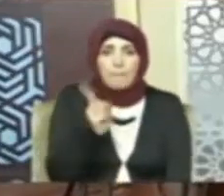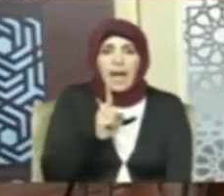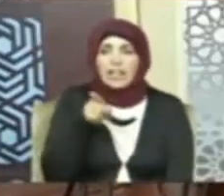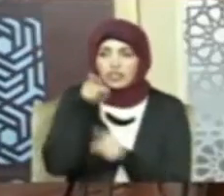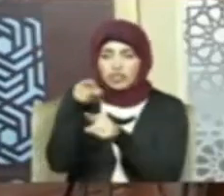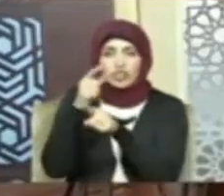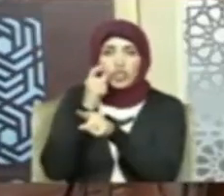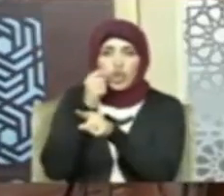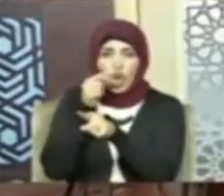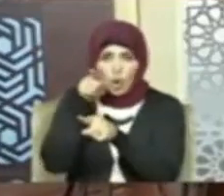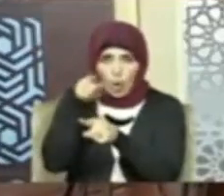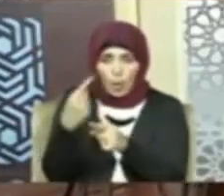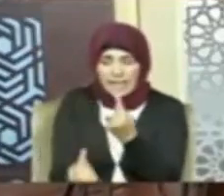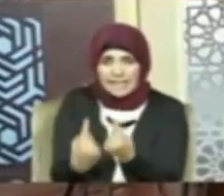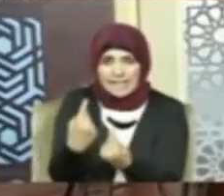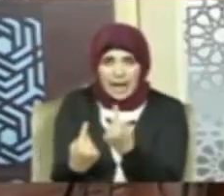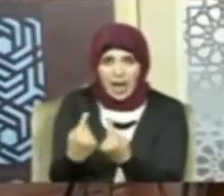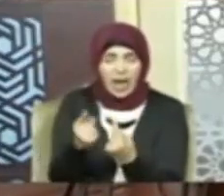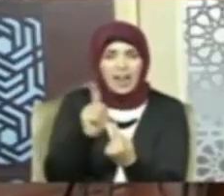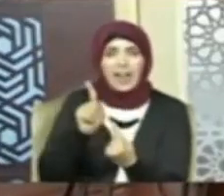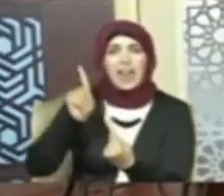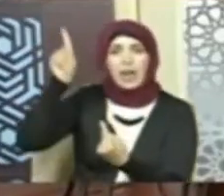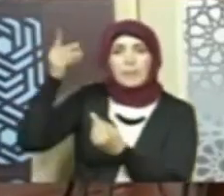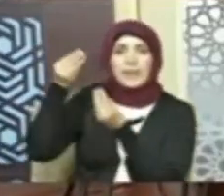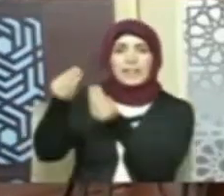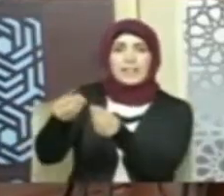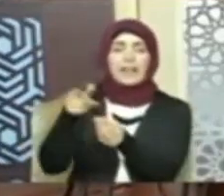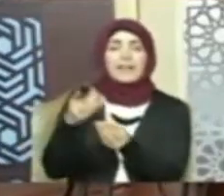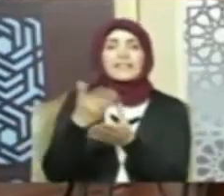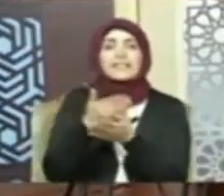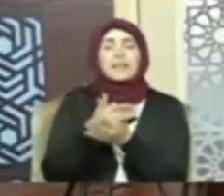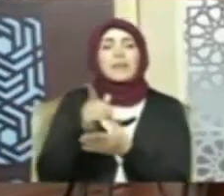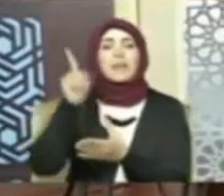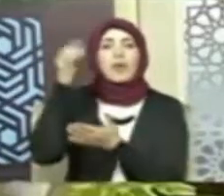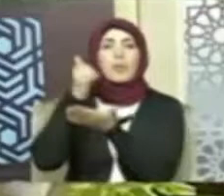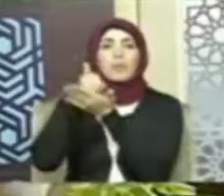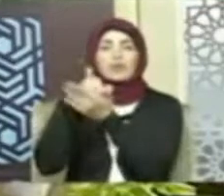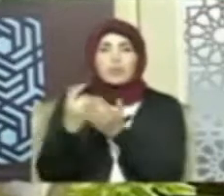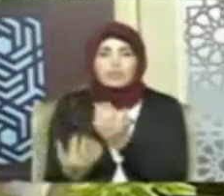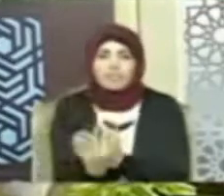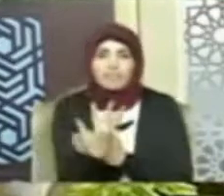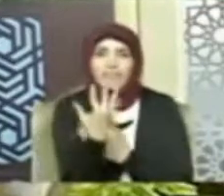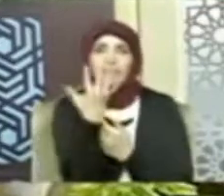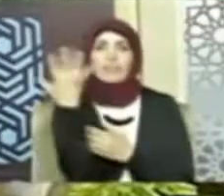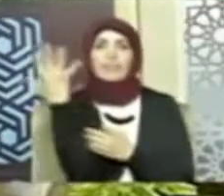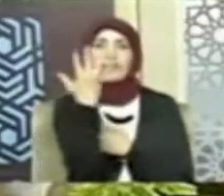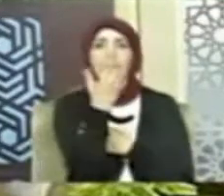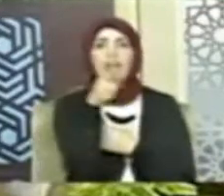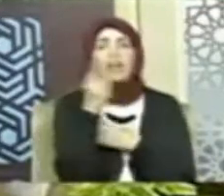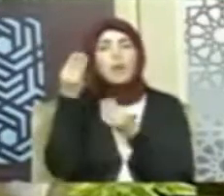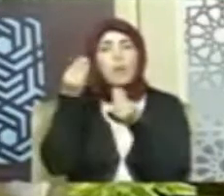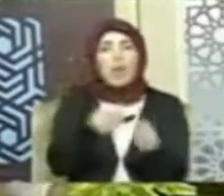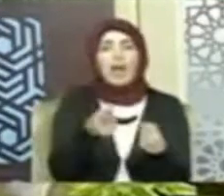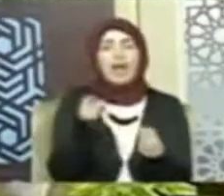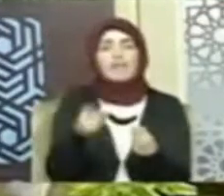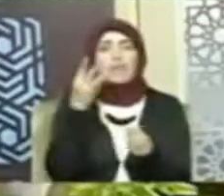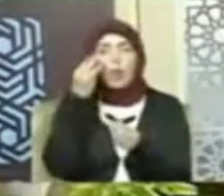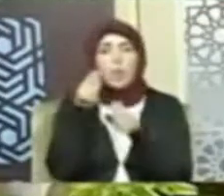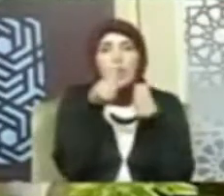النخل، لأن الذي أنبت والذي أخرج والذي أعطى والذي